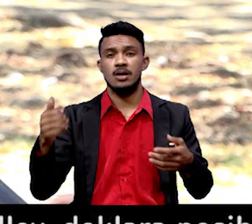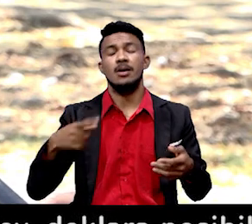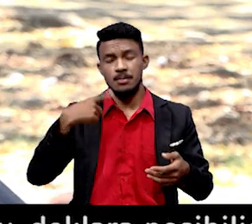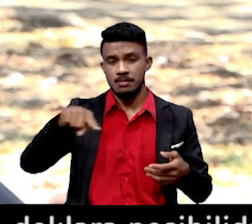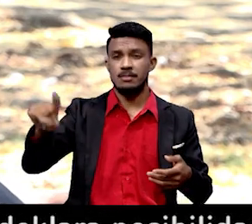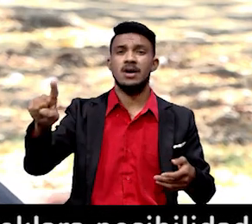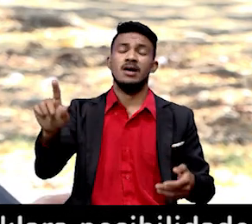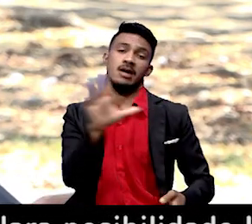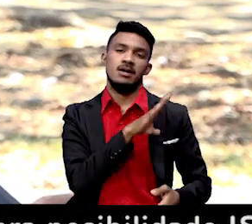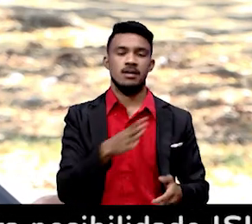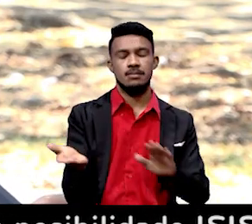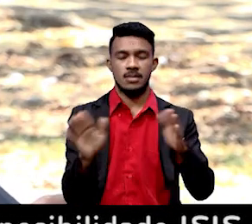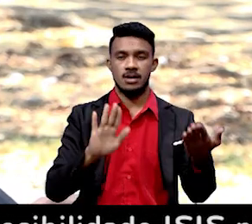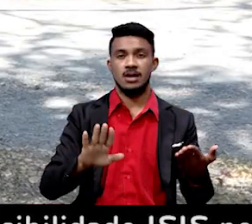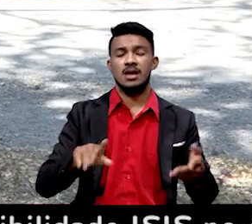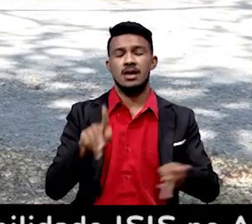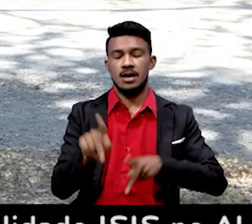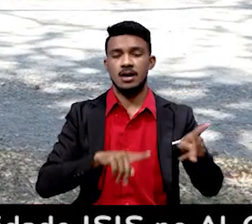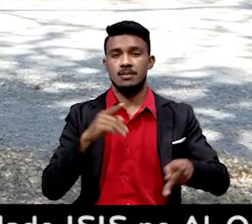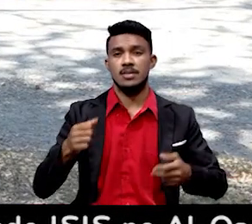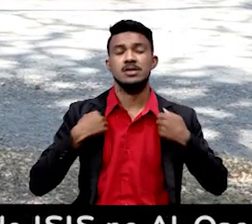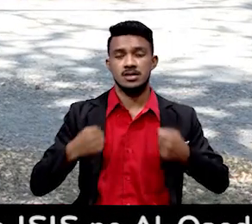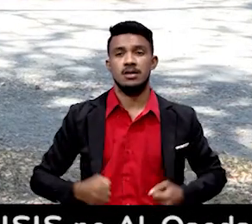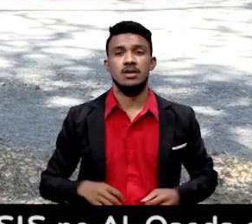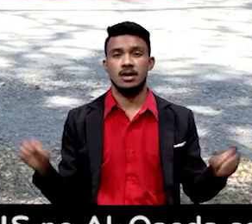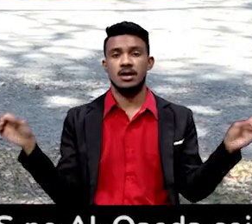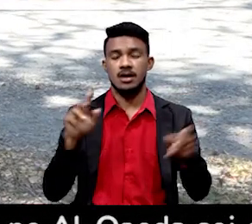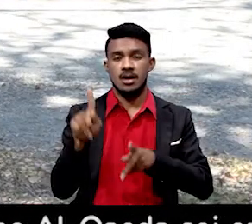sama bahin mati tambah emas Saudi lahir Saudi waktu tu bahaya